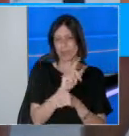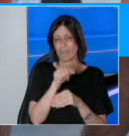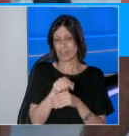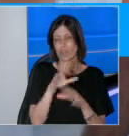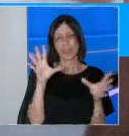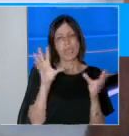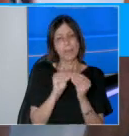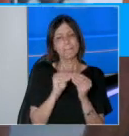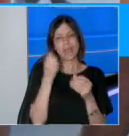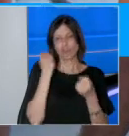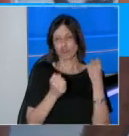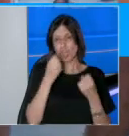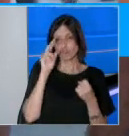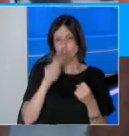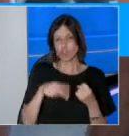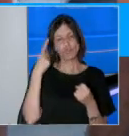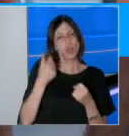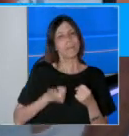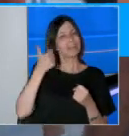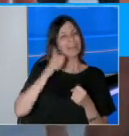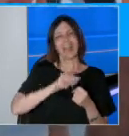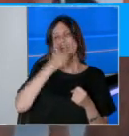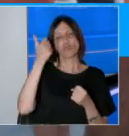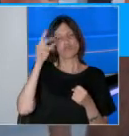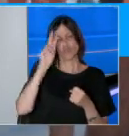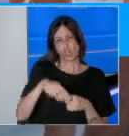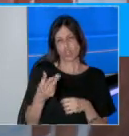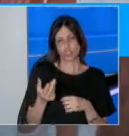כל הקשיים שיש, אני חושב שהוא המנהיג הטוב ביותר שיש לנו,